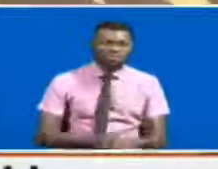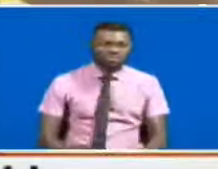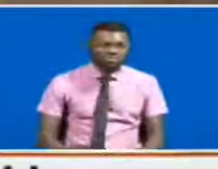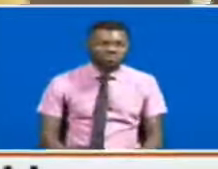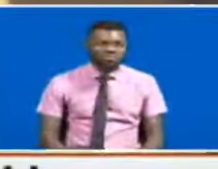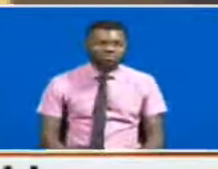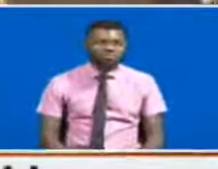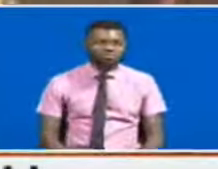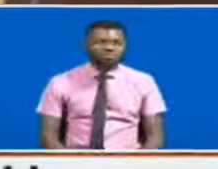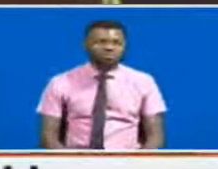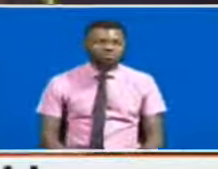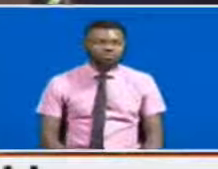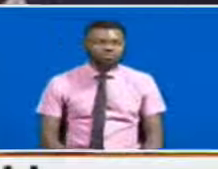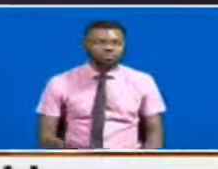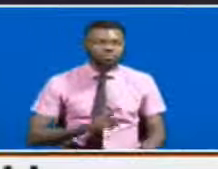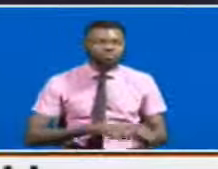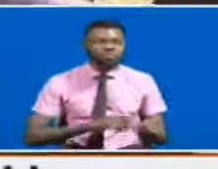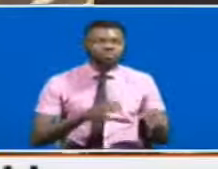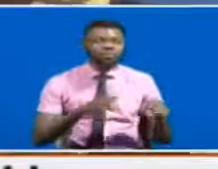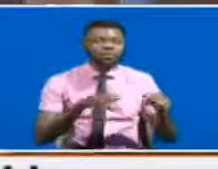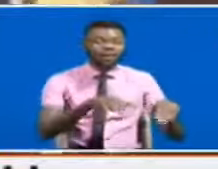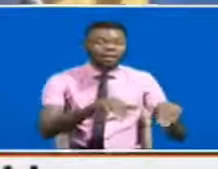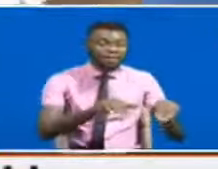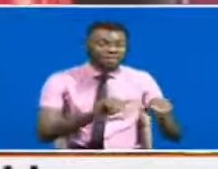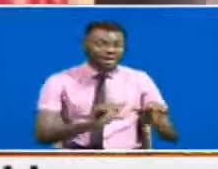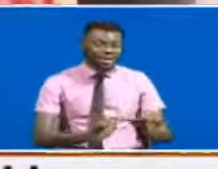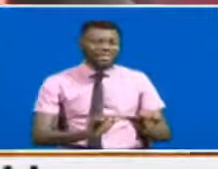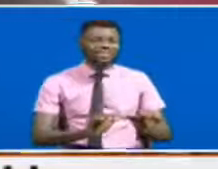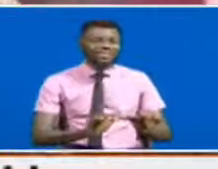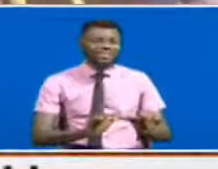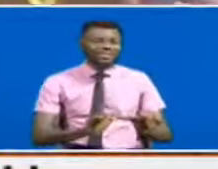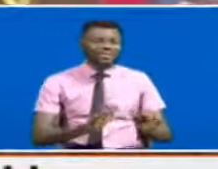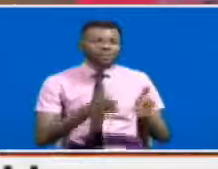Siku ya mazishi ya muathiriwa huwa ndicho kilele cha matambiko.